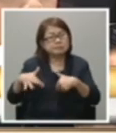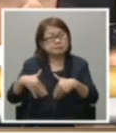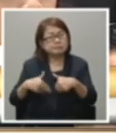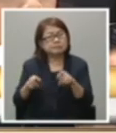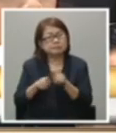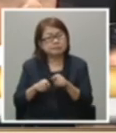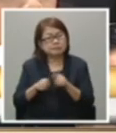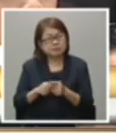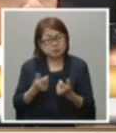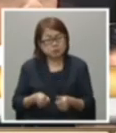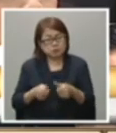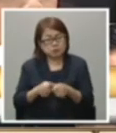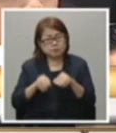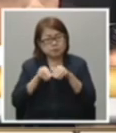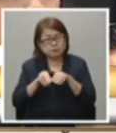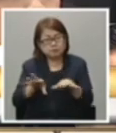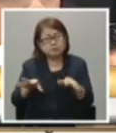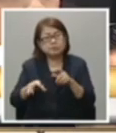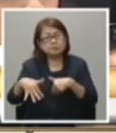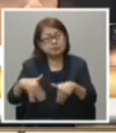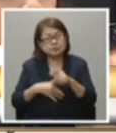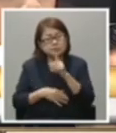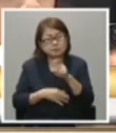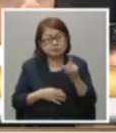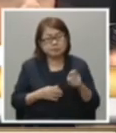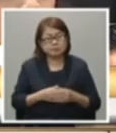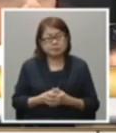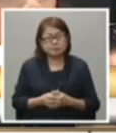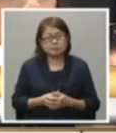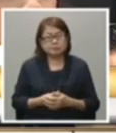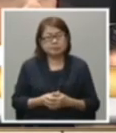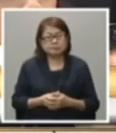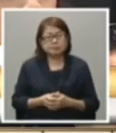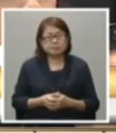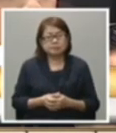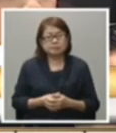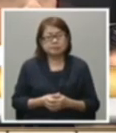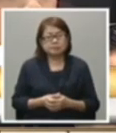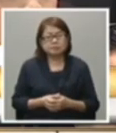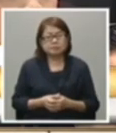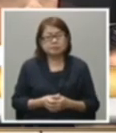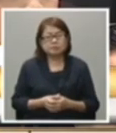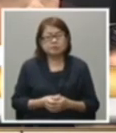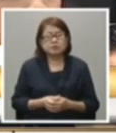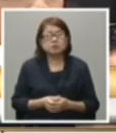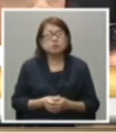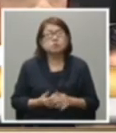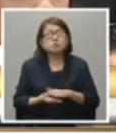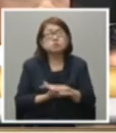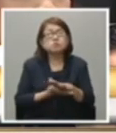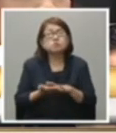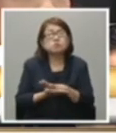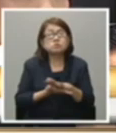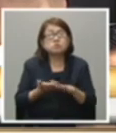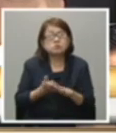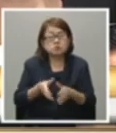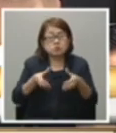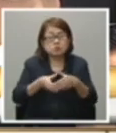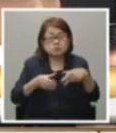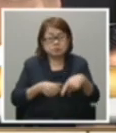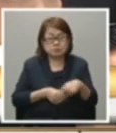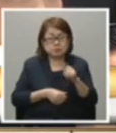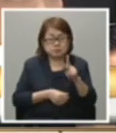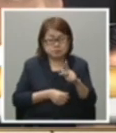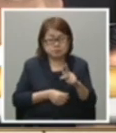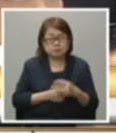ที่นี้ขออนุญาตเปิดโพนะคะขออนุญาตรบกวนพรรคเพื่อไทยเลย